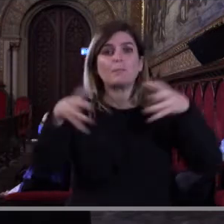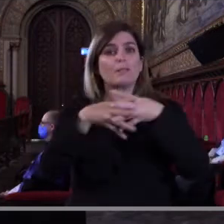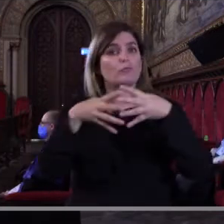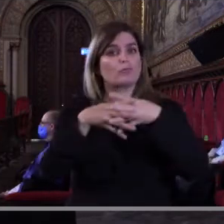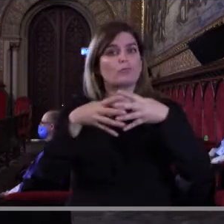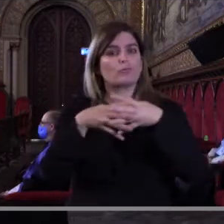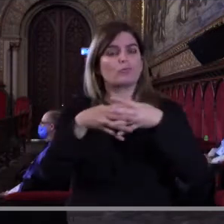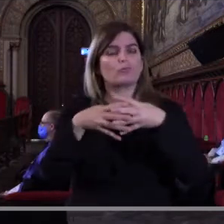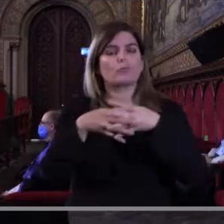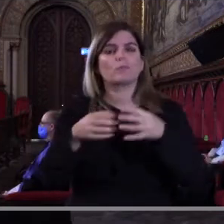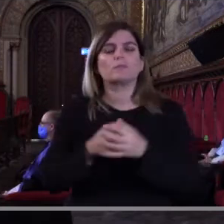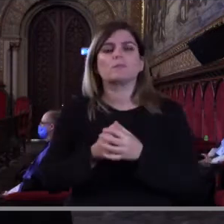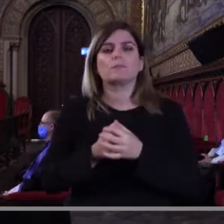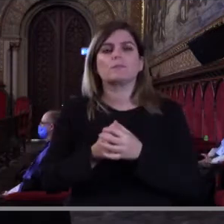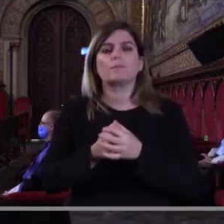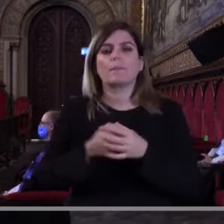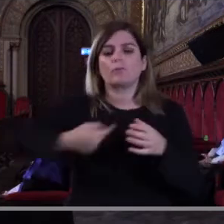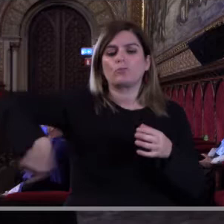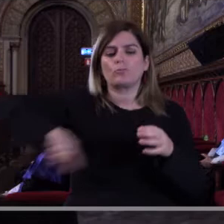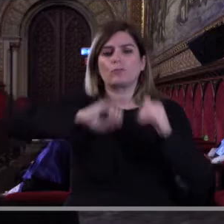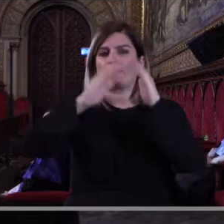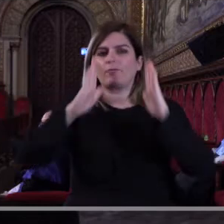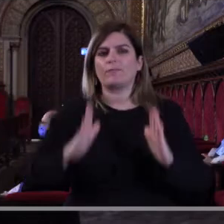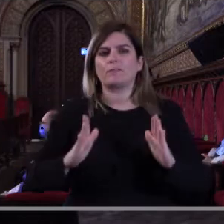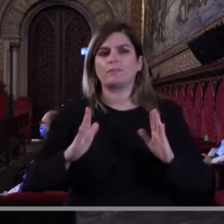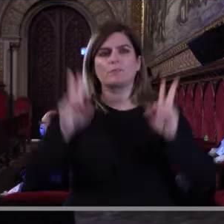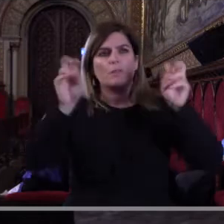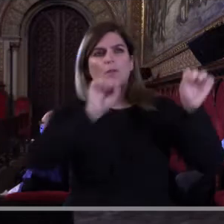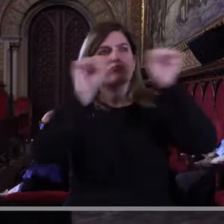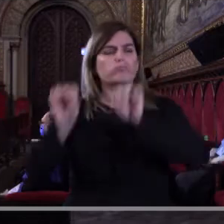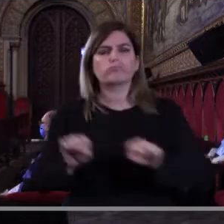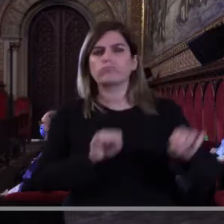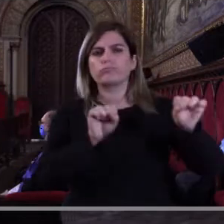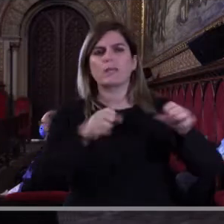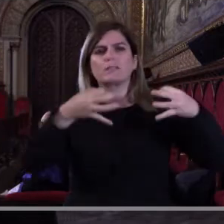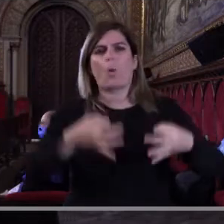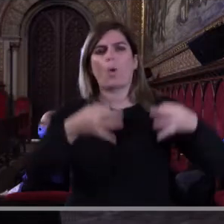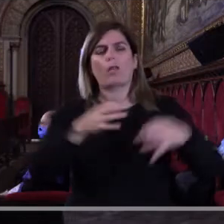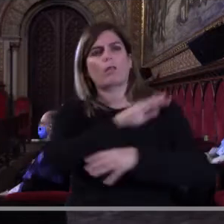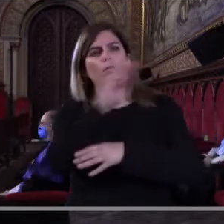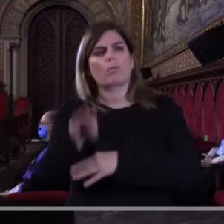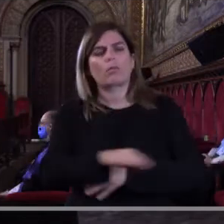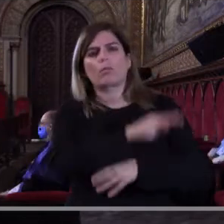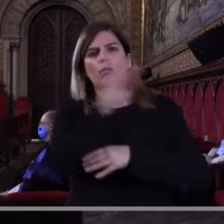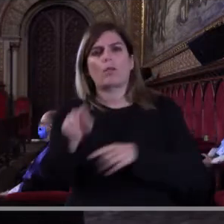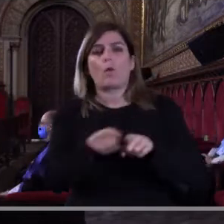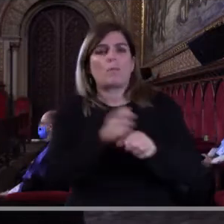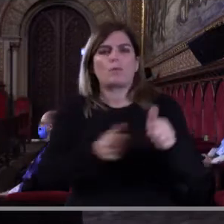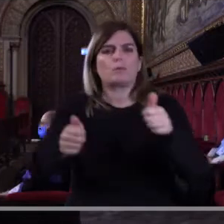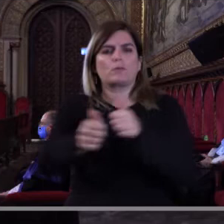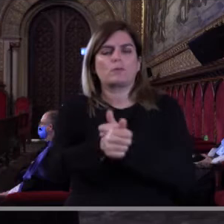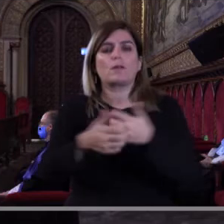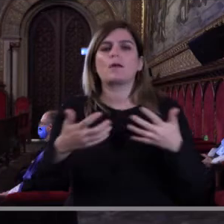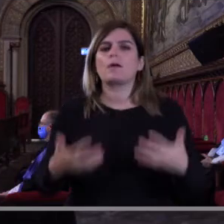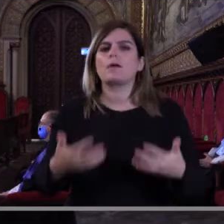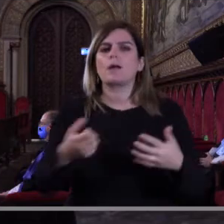de la seguretat dels nostres edificis ha estat una de les nostres prioritats. S'estan completant o